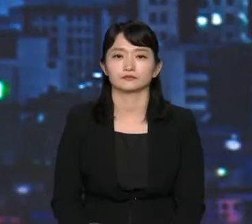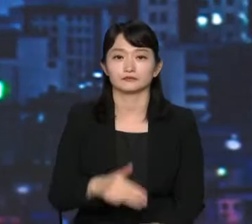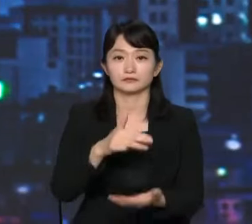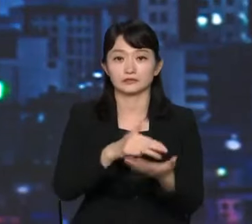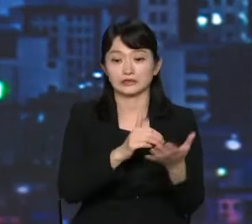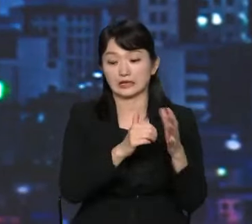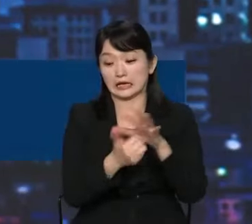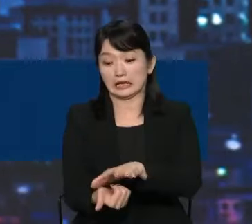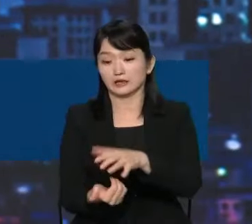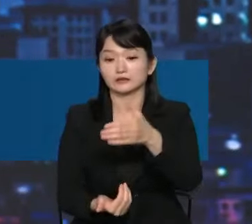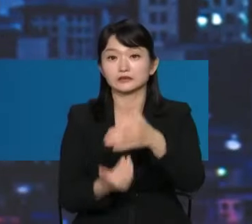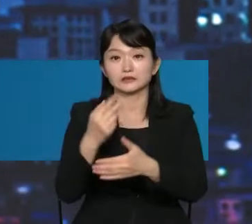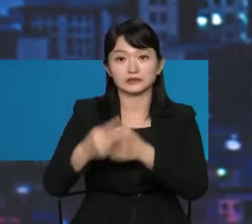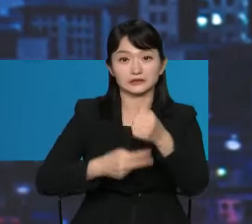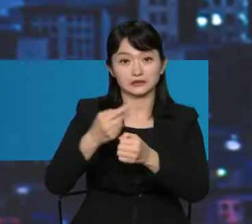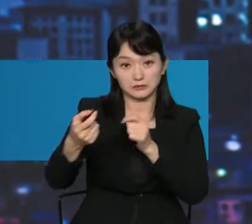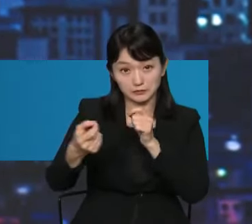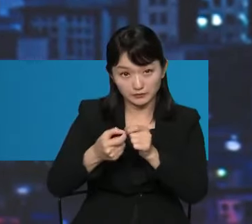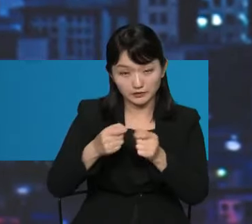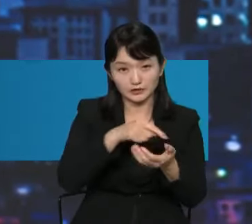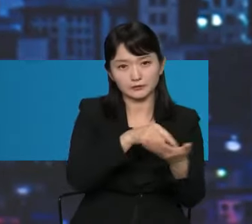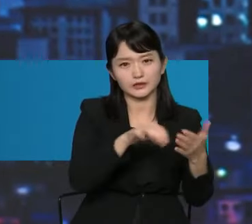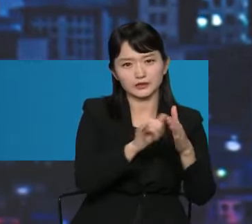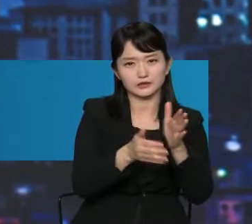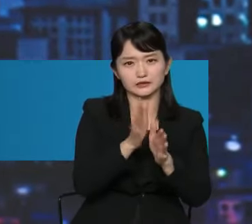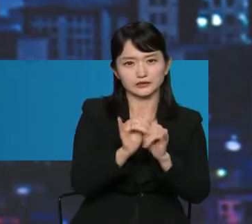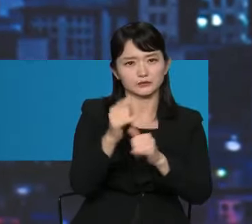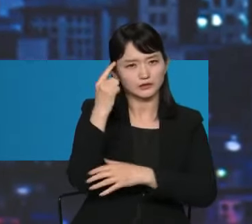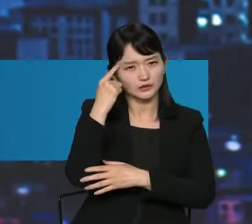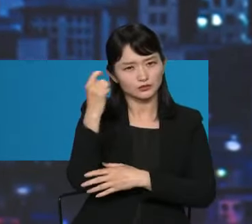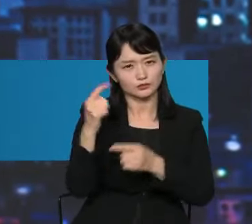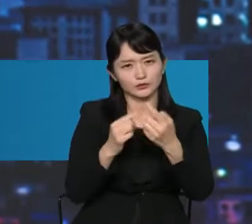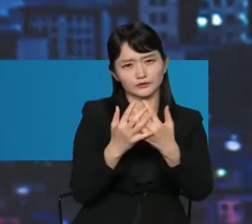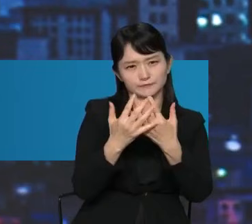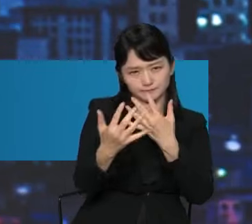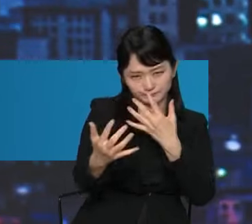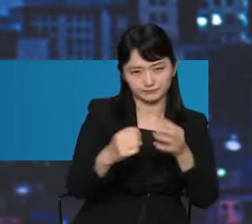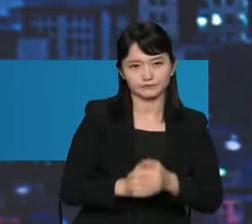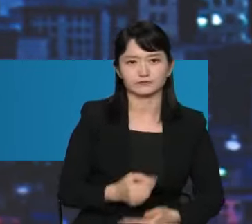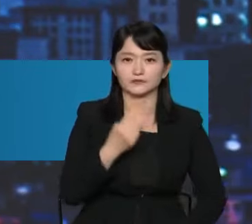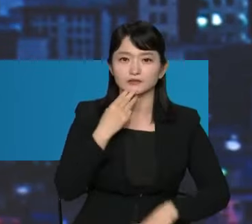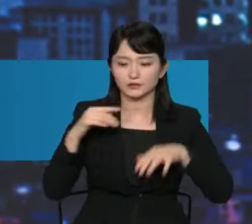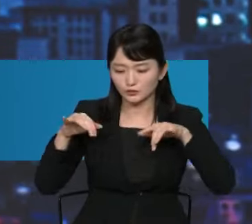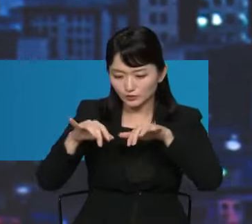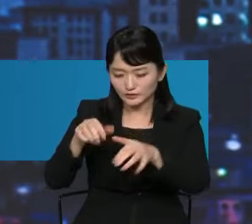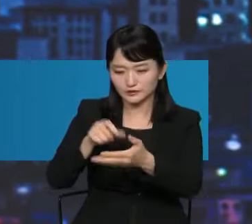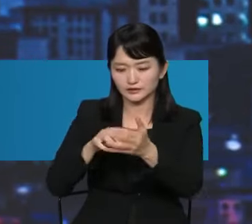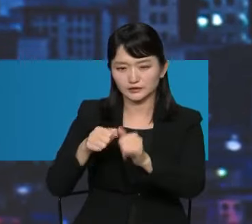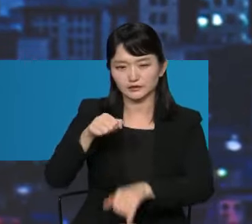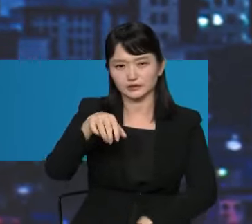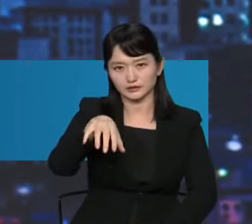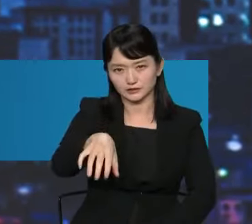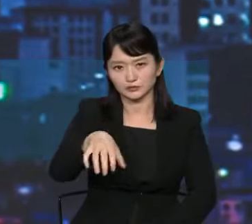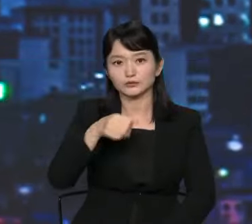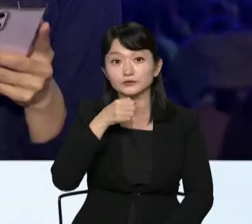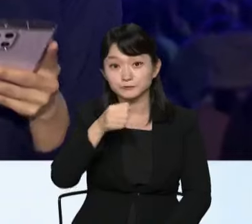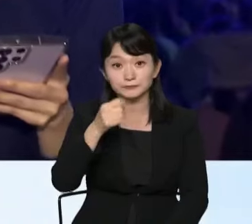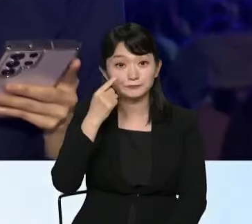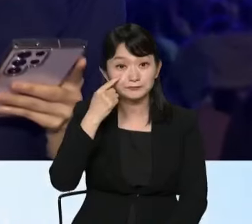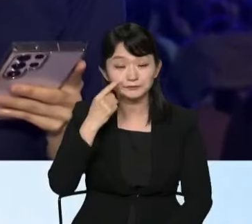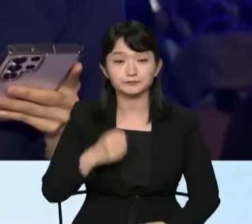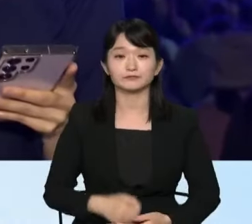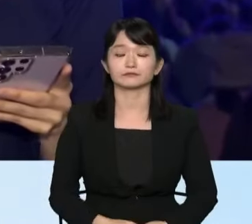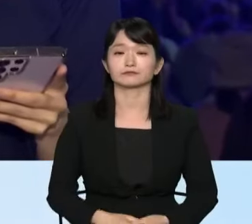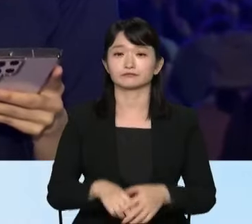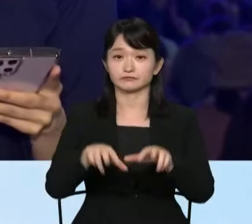이태원 참사 2주기를 앞두고 유족과 시민들이 추모 대회를 열었습니다. 서울 광장에 저희 취재 기자 나가 있습니다. 자, 정인아